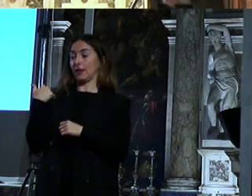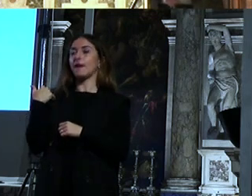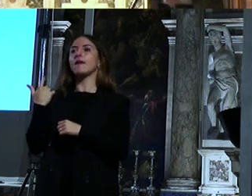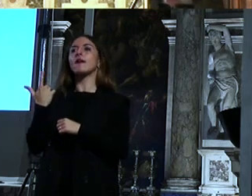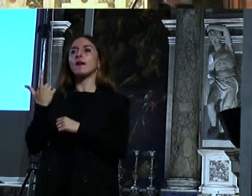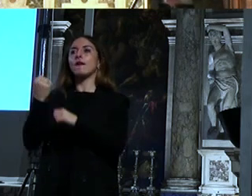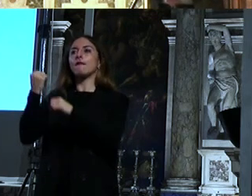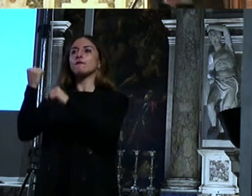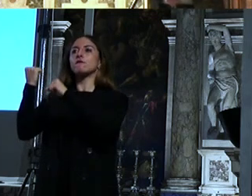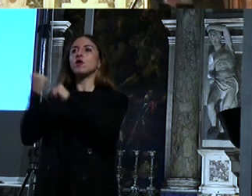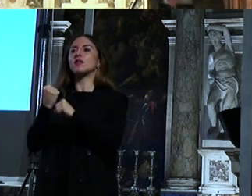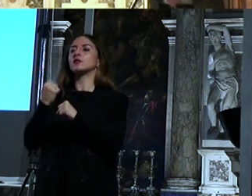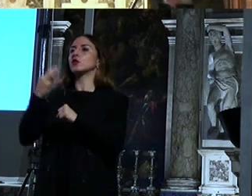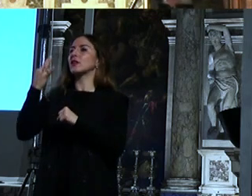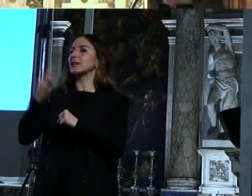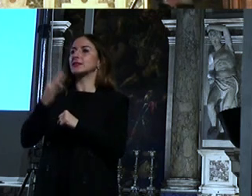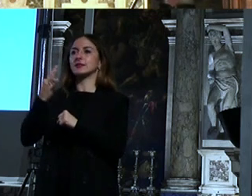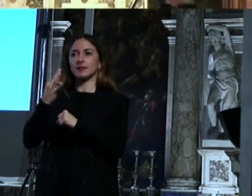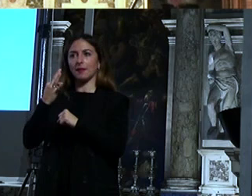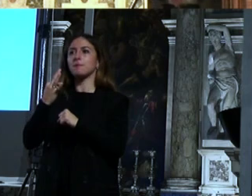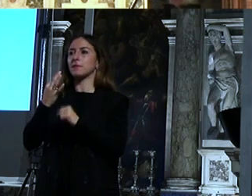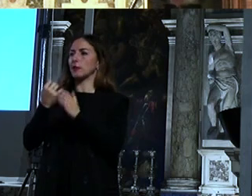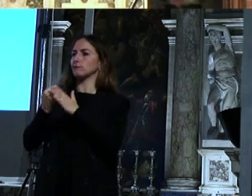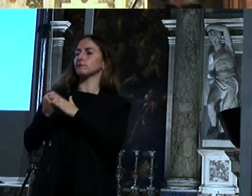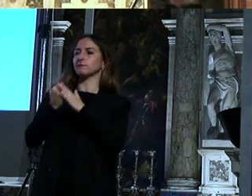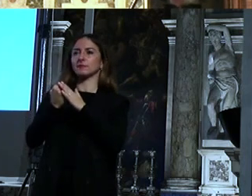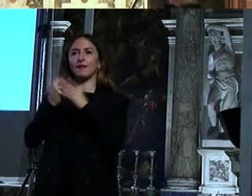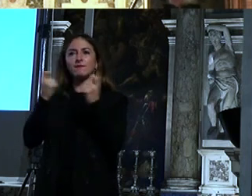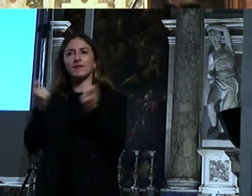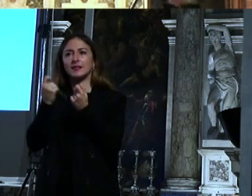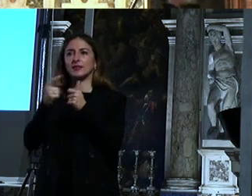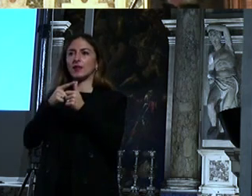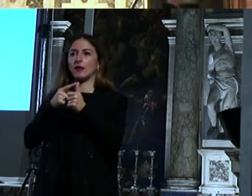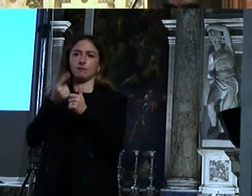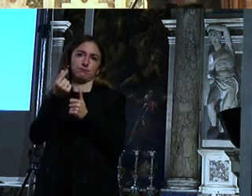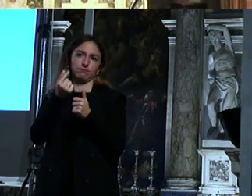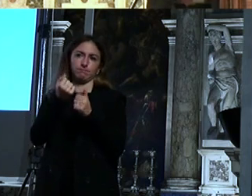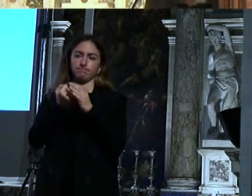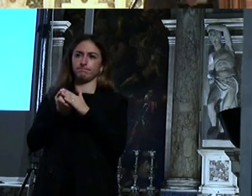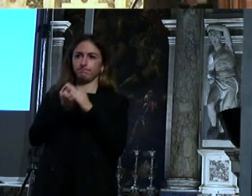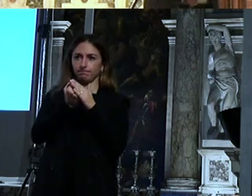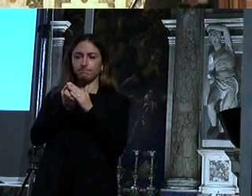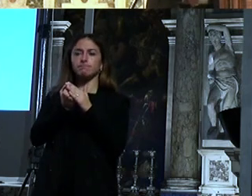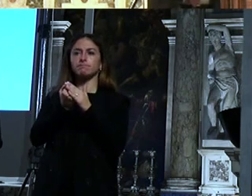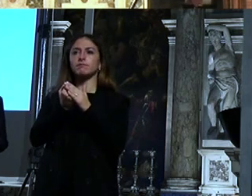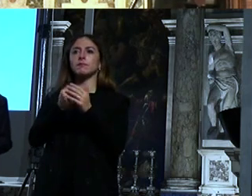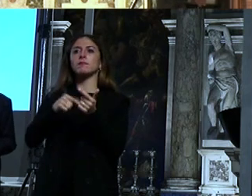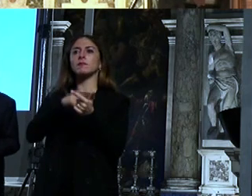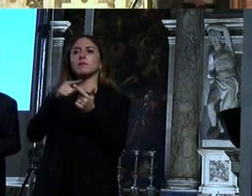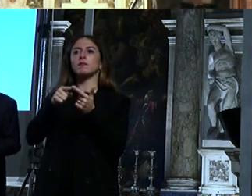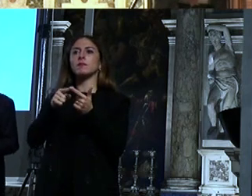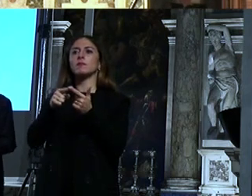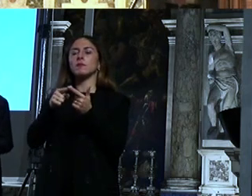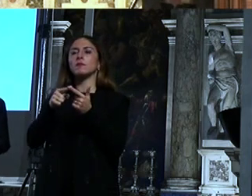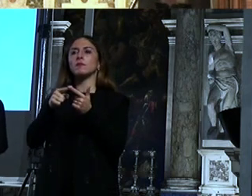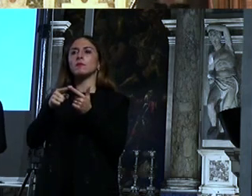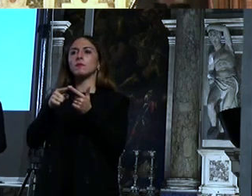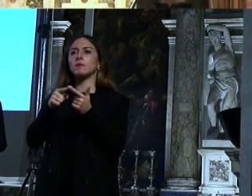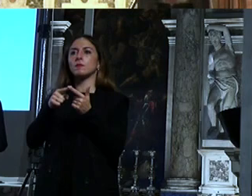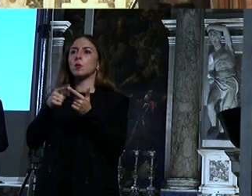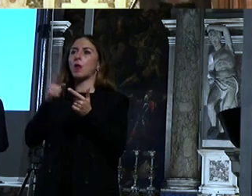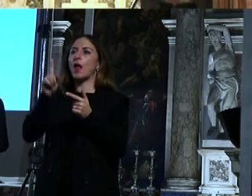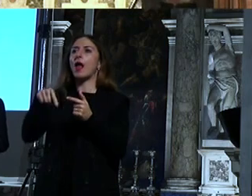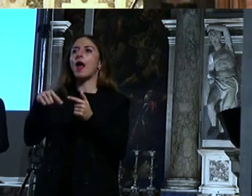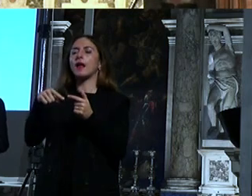da sempre a sostenere questo festival, sia dal punto di vista finanziario, economico-finanziario, ma sia, credo che sia l'elemento anche